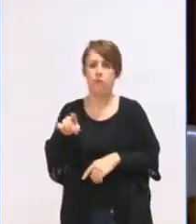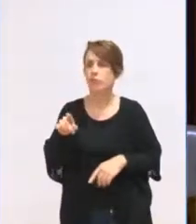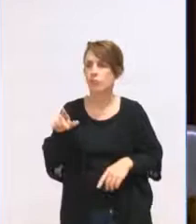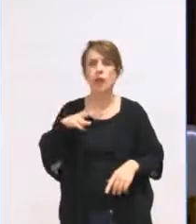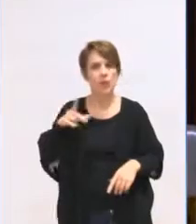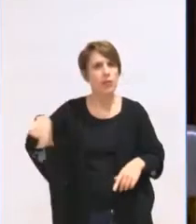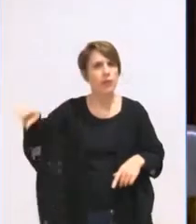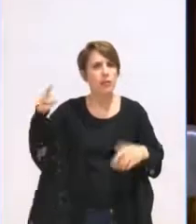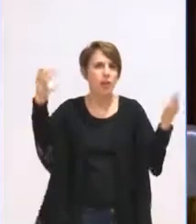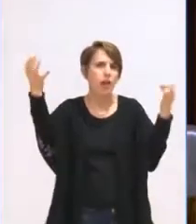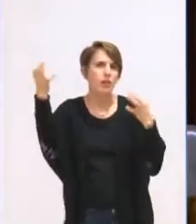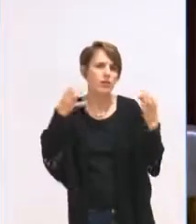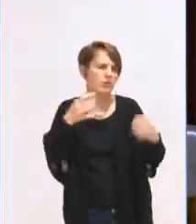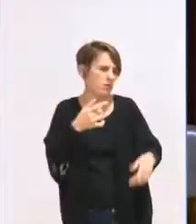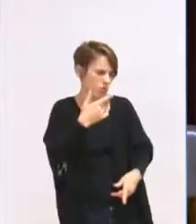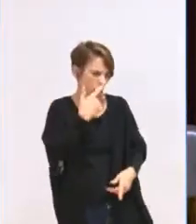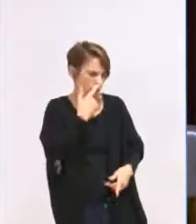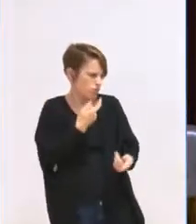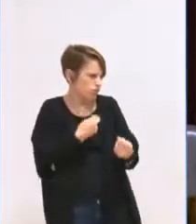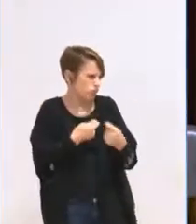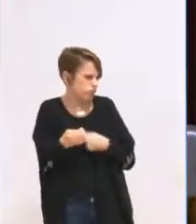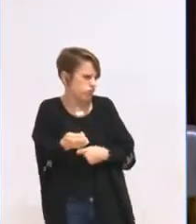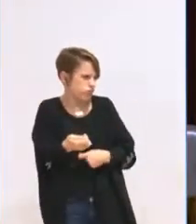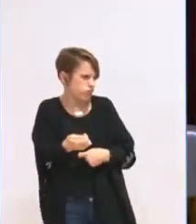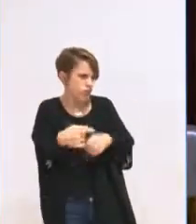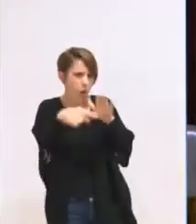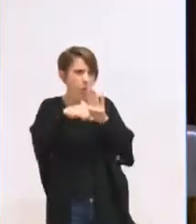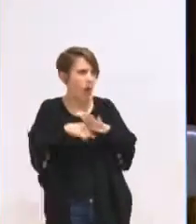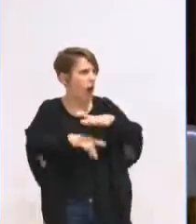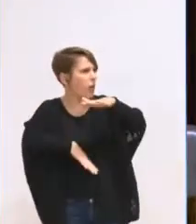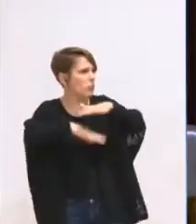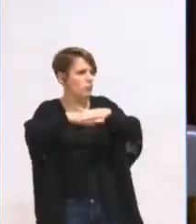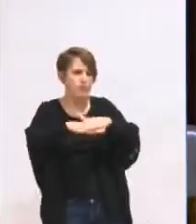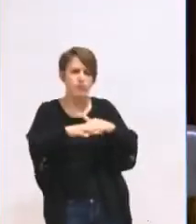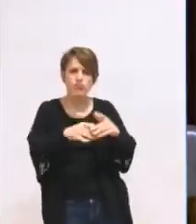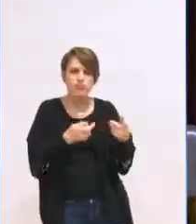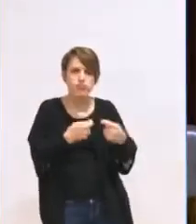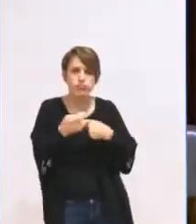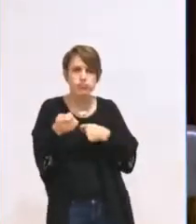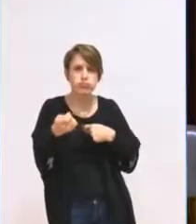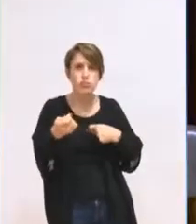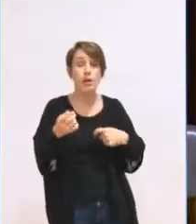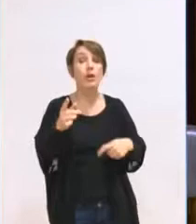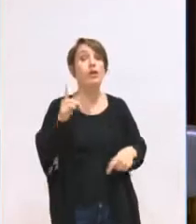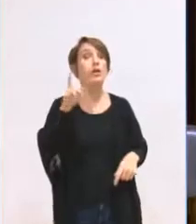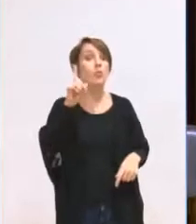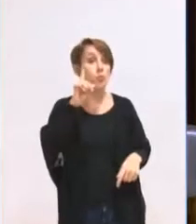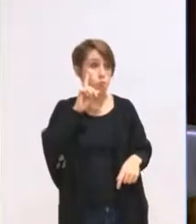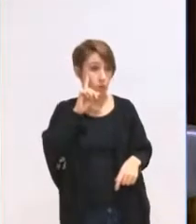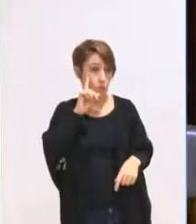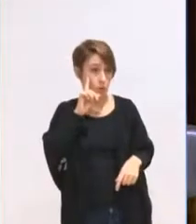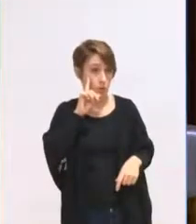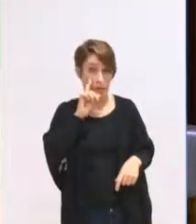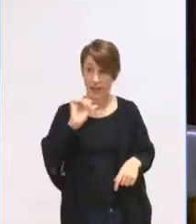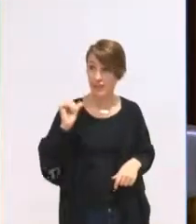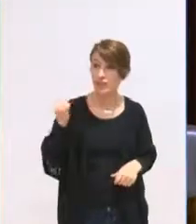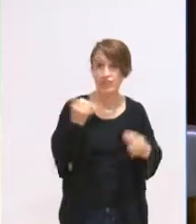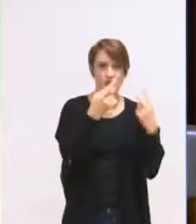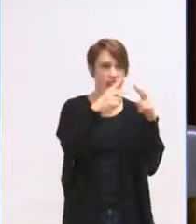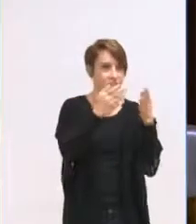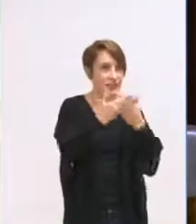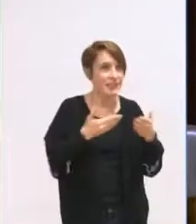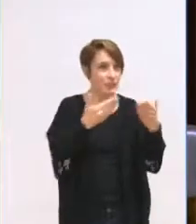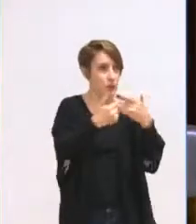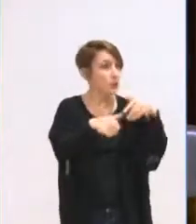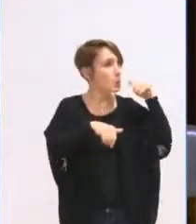route, parce que tout simplement, elle ne tient pas compte des situations particulières des villes par rapport aux autres. Et nous